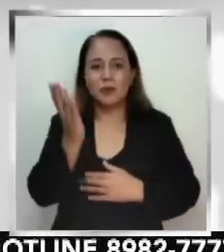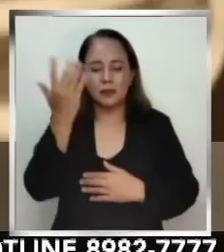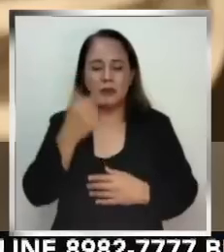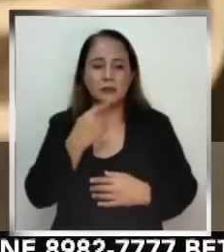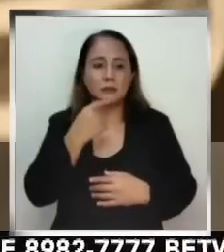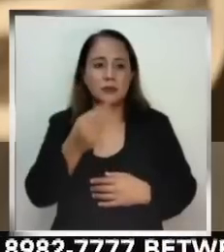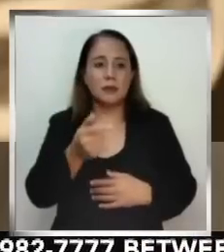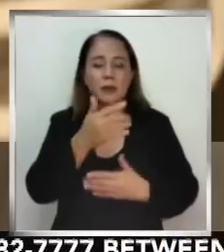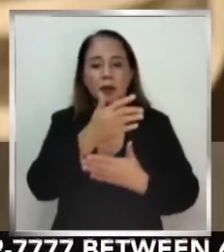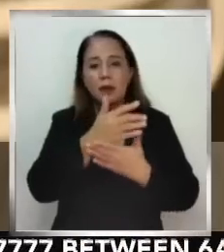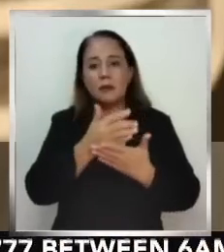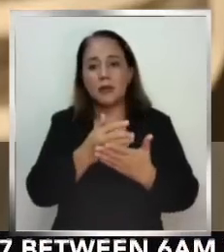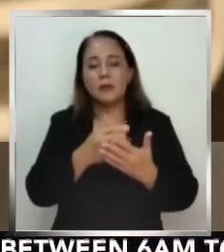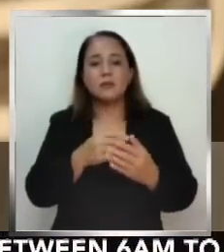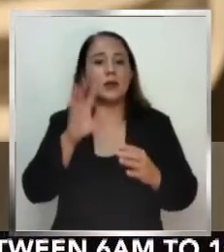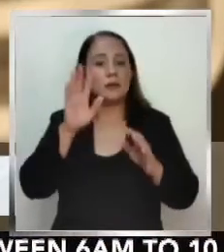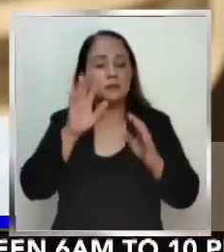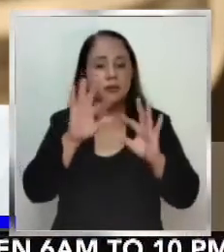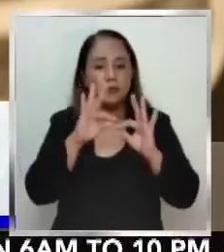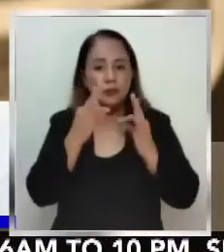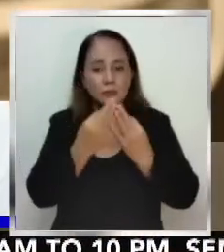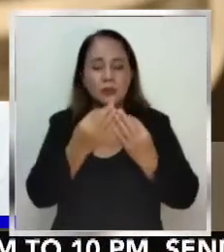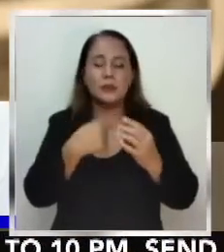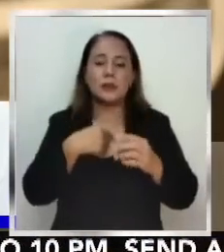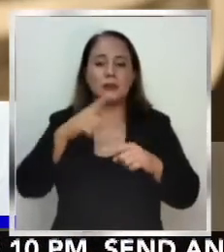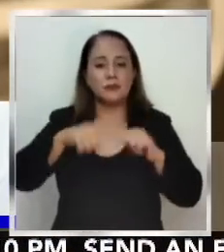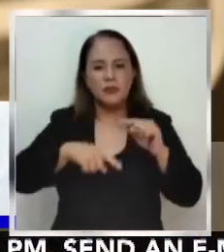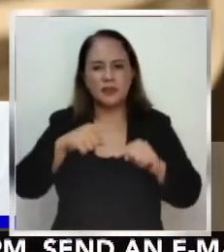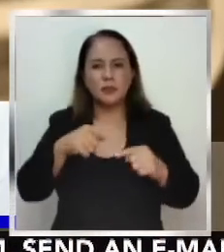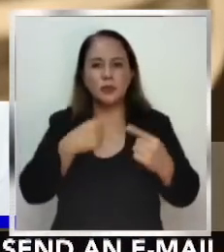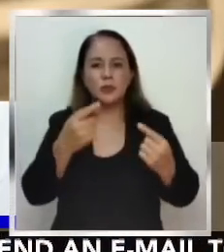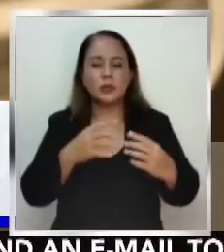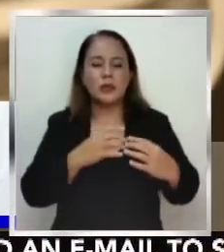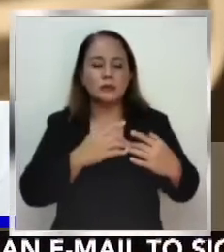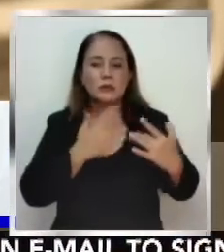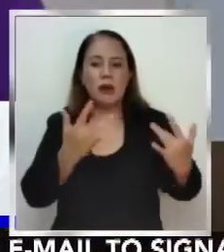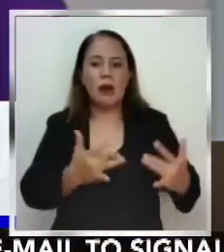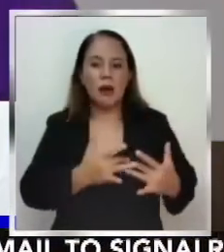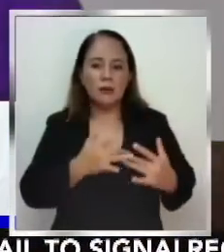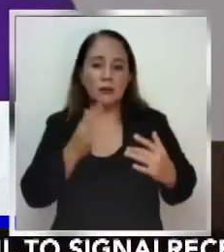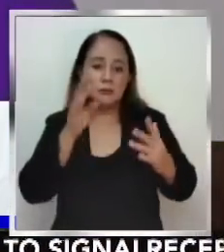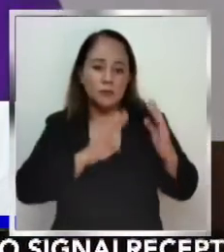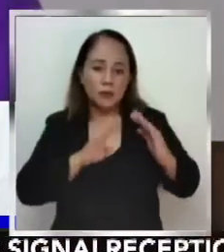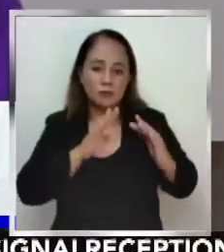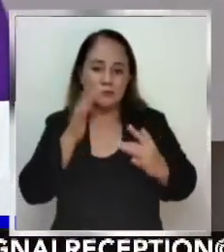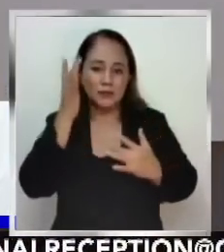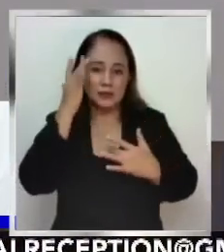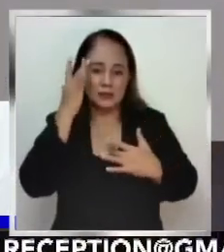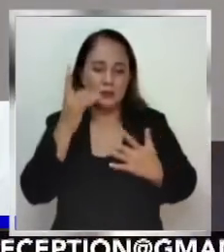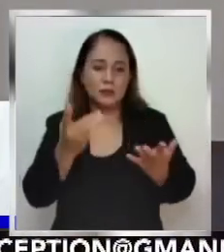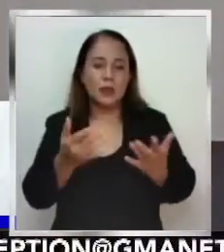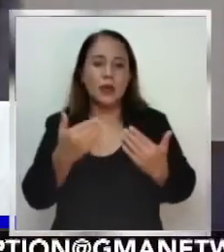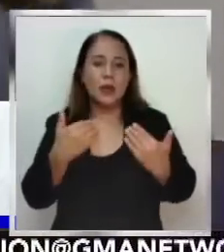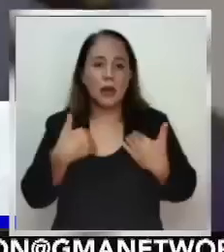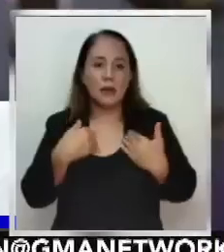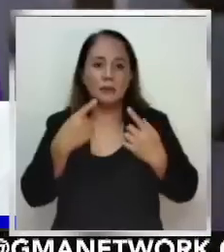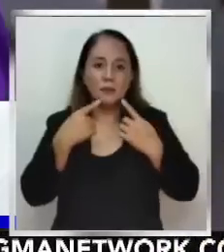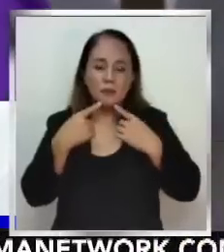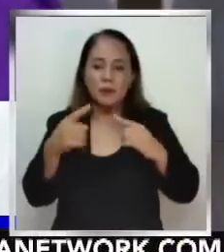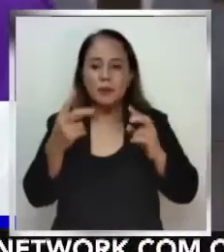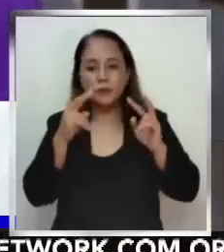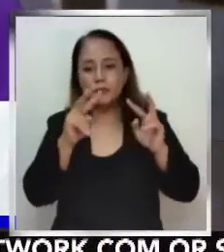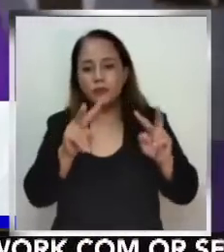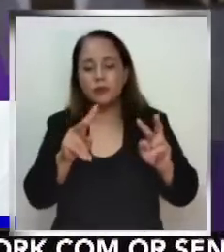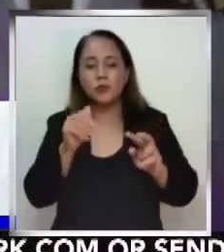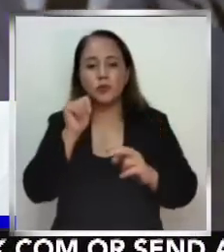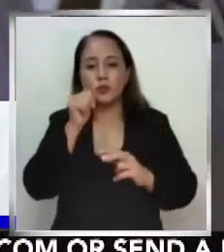ilang kaanak at malapit niyang kaibigan, matagal nang may heart condition ng direktor. Magkakaroon daw ng public viewing simula bukas